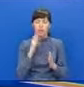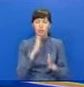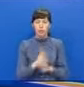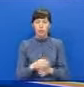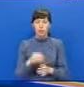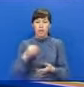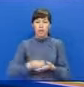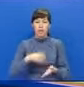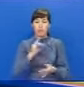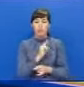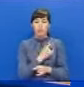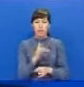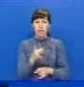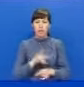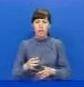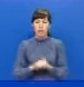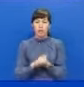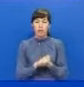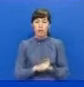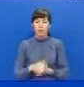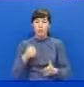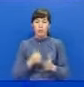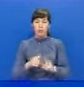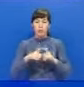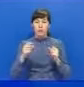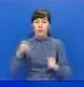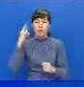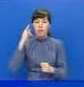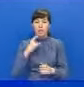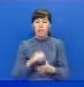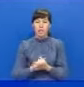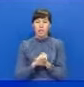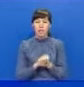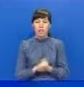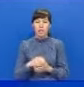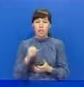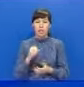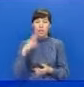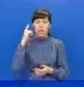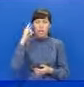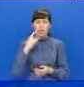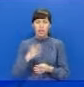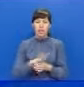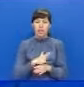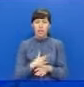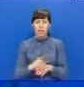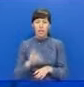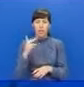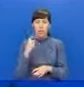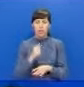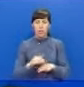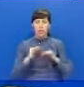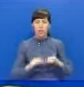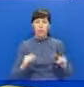бала республикалық қауымдастығы, Каду мектепке дейінгі мекемелердің қазақстандық қауымдастығы, Юсимас Қазақстан халықаралық ментальдік арифметика балалар